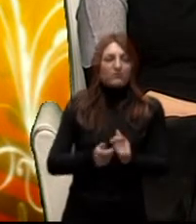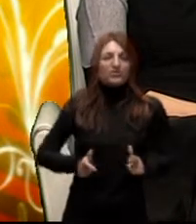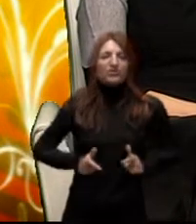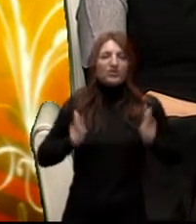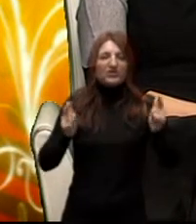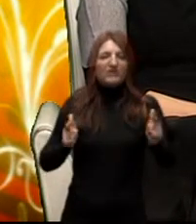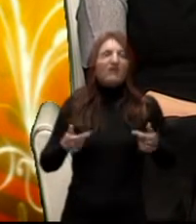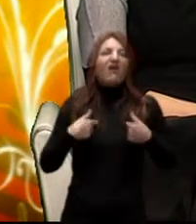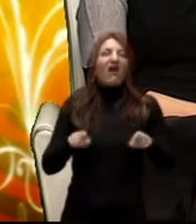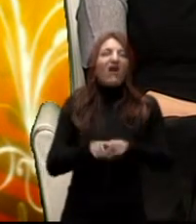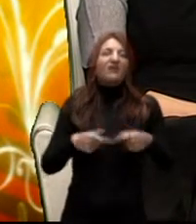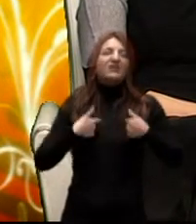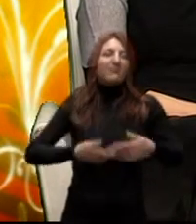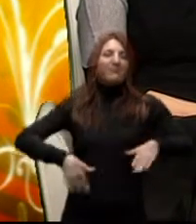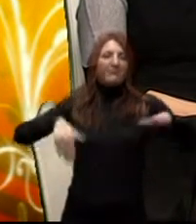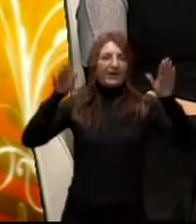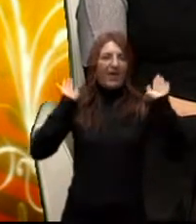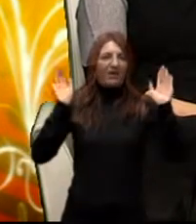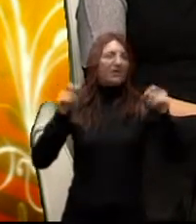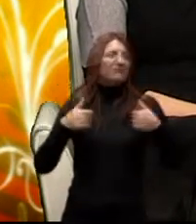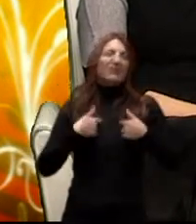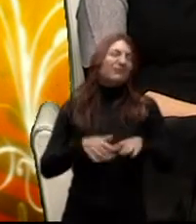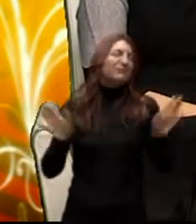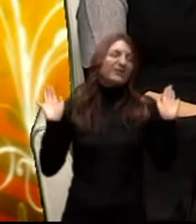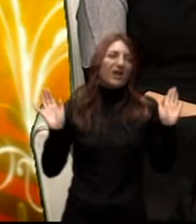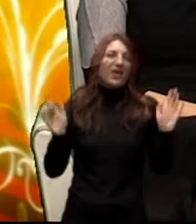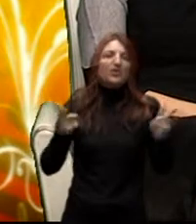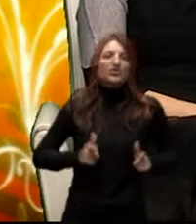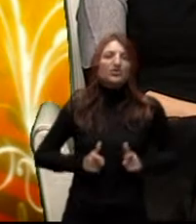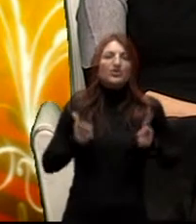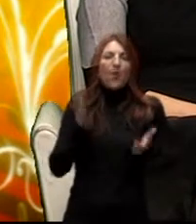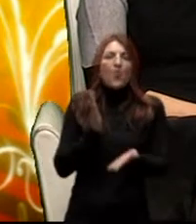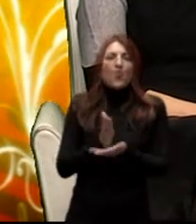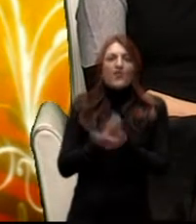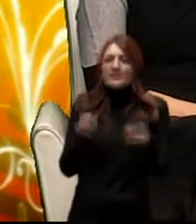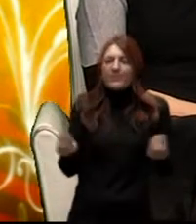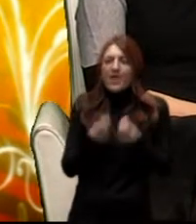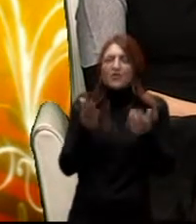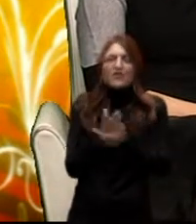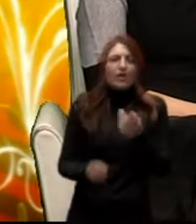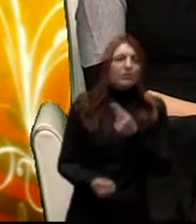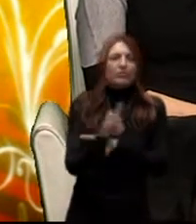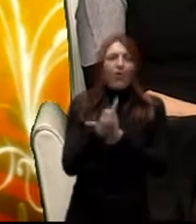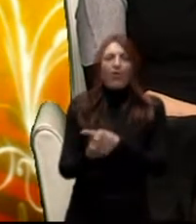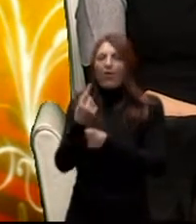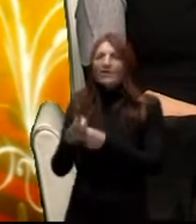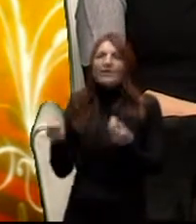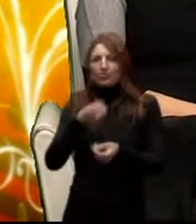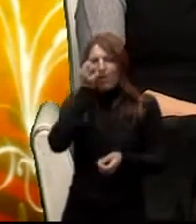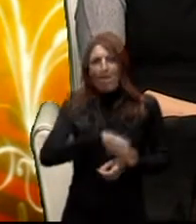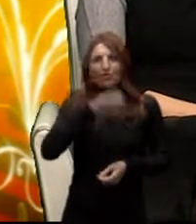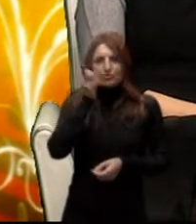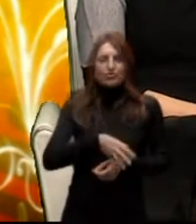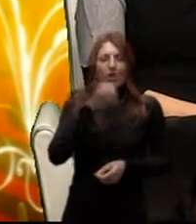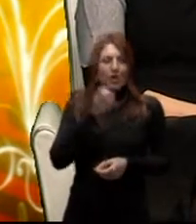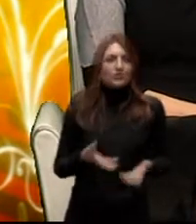ljudi koji odustaju. Znači, odustajemo od života, ali mi se stalno, što god pipnem, događa mi se nešto loše. Ali stvarno imaju glave, ali zaista imaju glave.